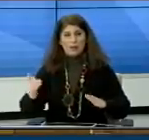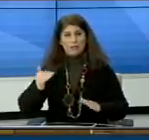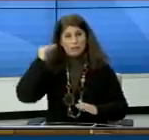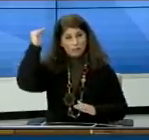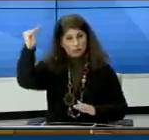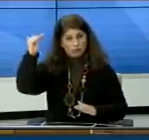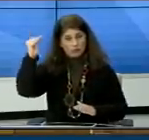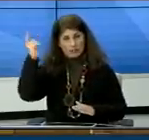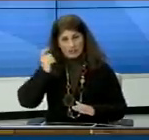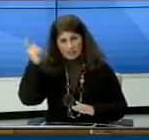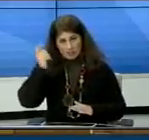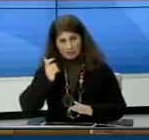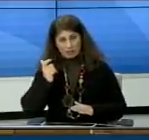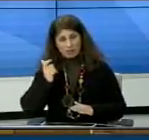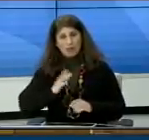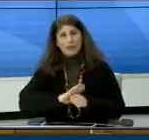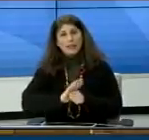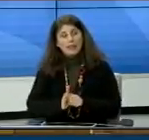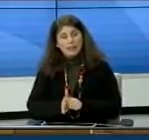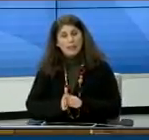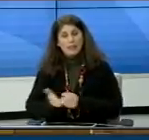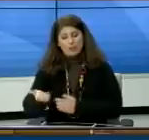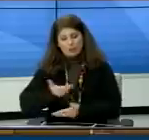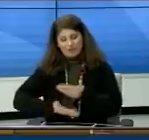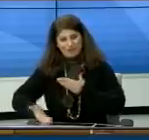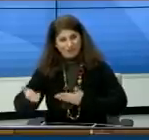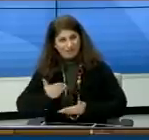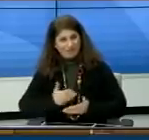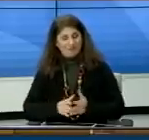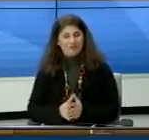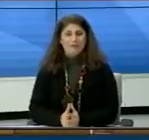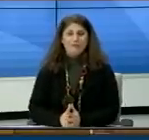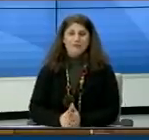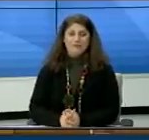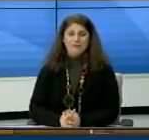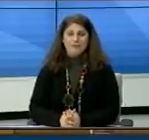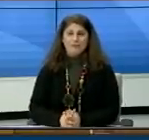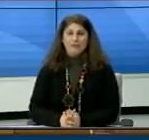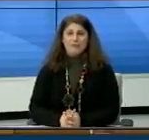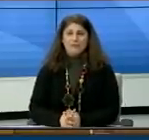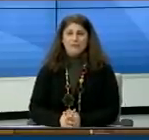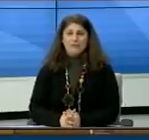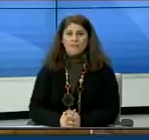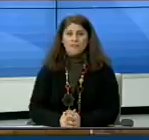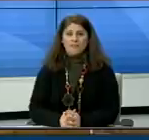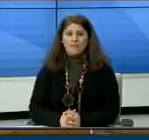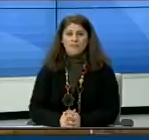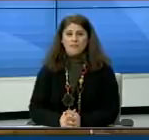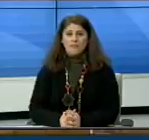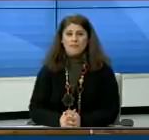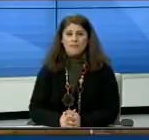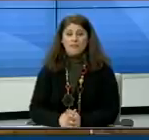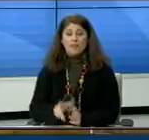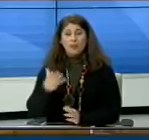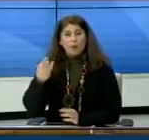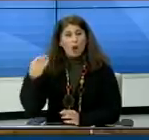υψηλότερες συντάξεις και πλήρη ανταποδοτικότητα. Αλλά και στο μέτωπο των πιο